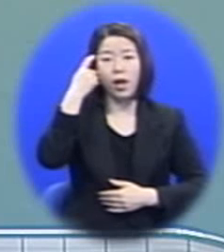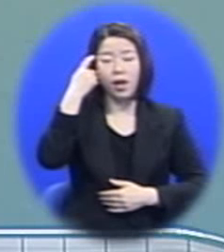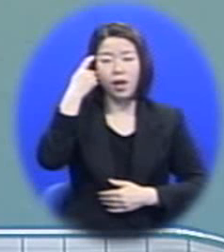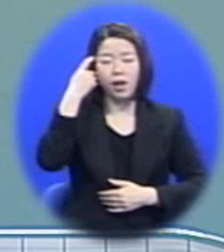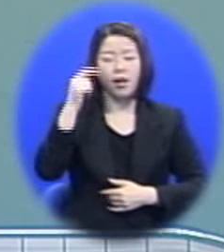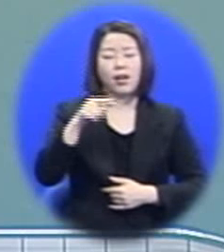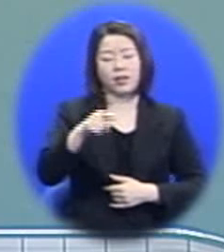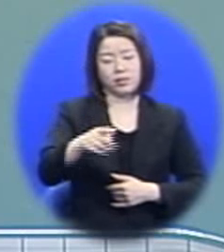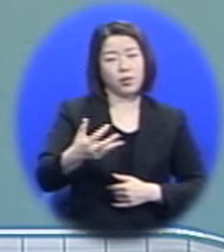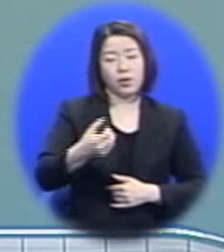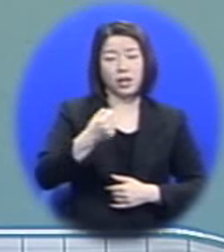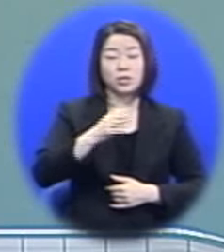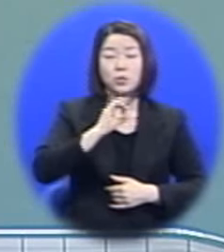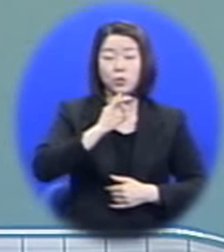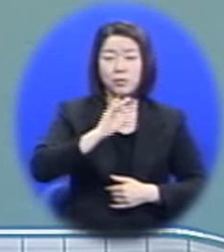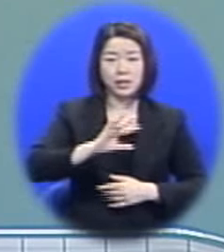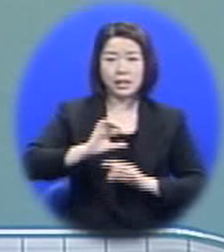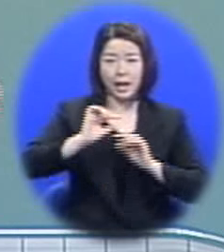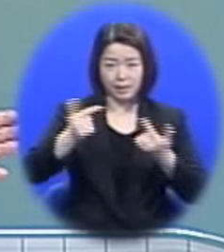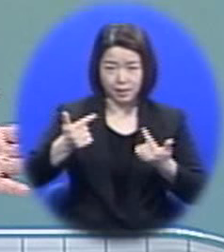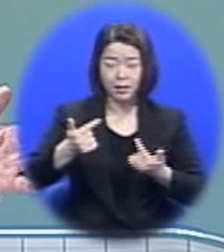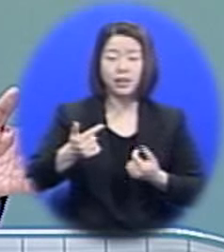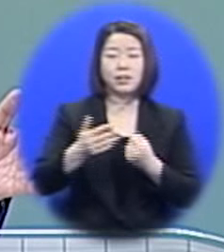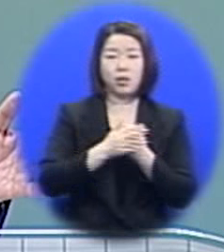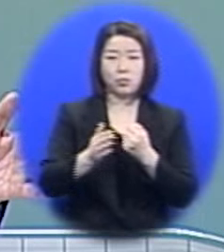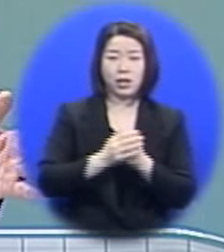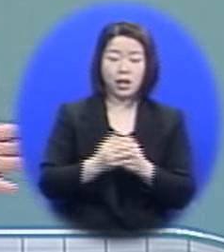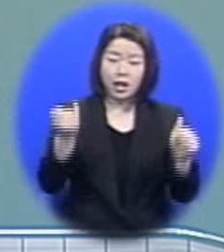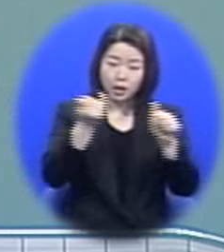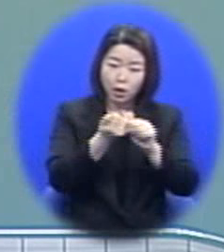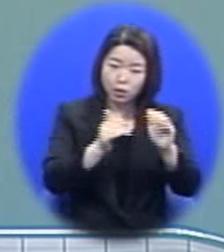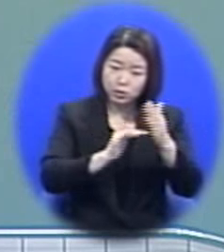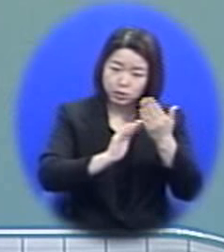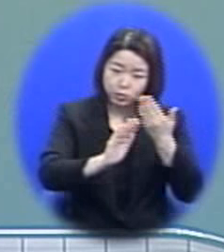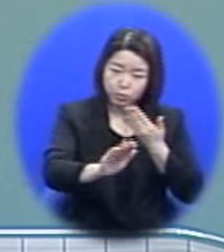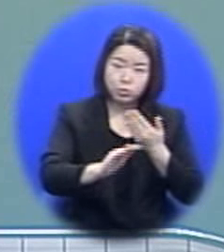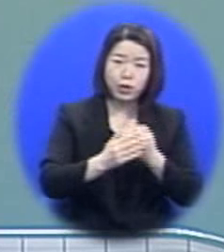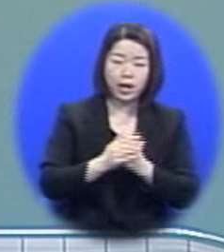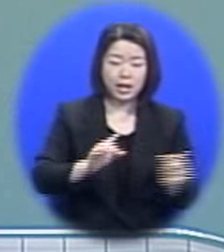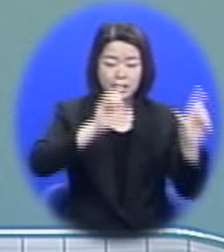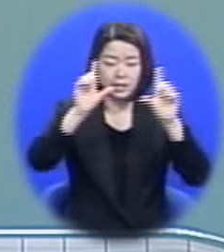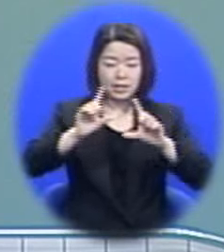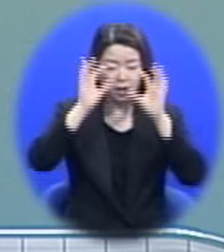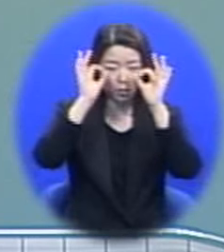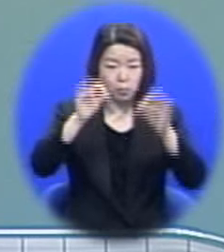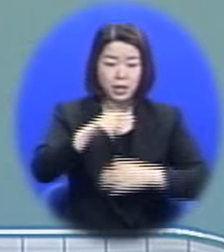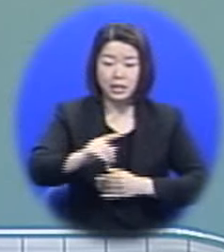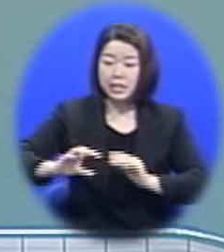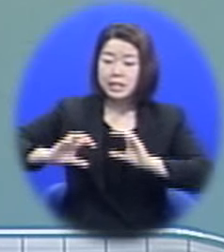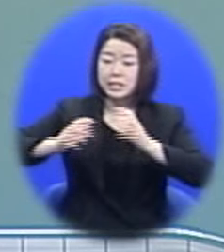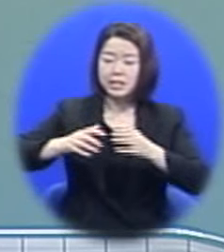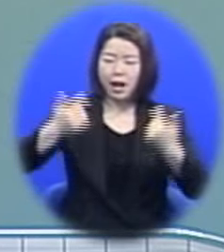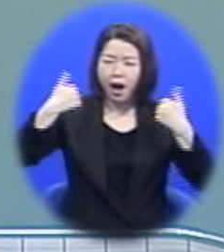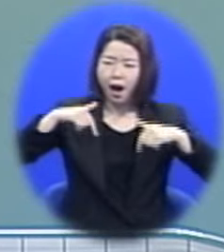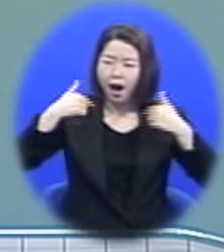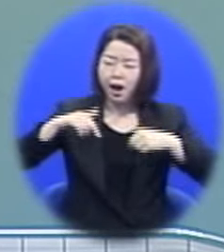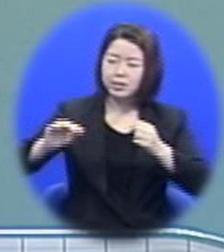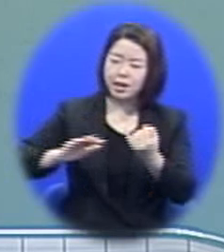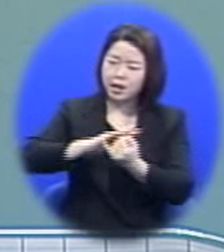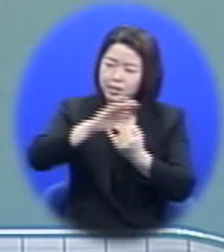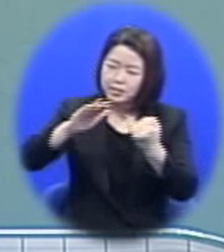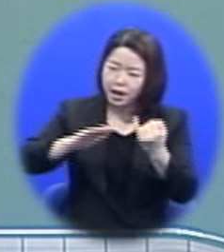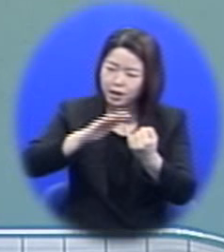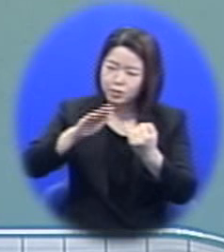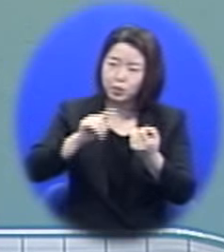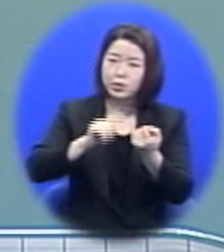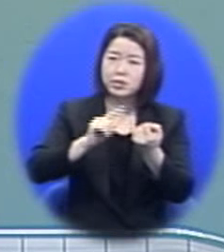이제는 결혼식 치르고 살아보면이 세상에 항상 사랑스럽기만 여자가